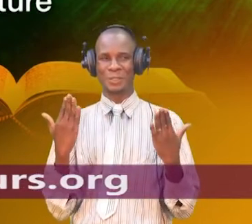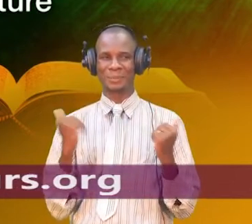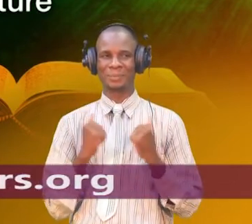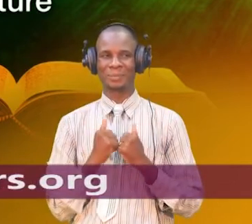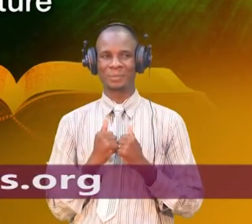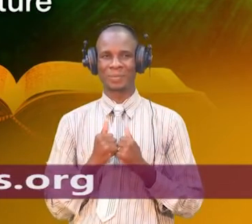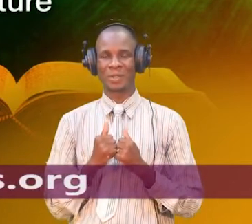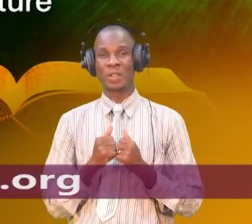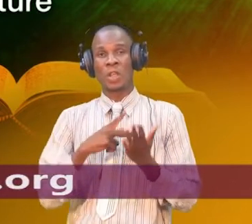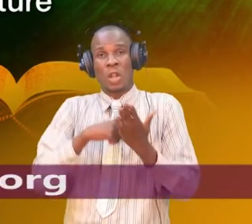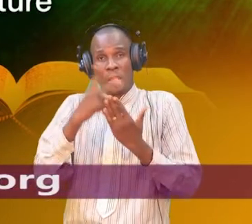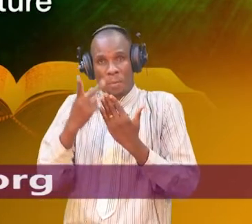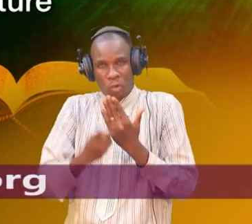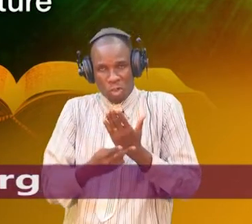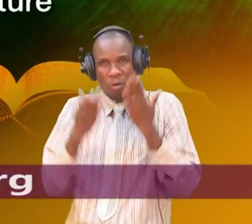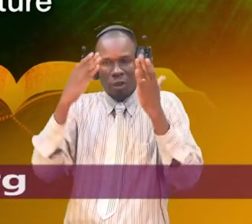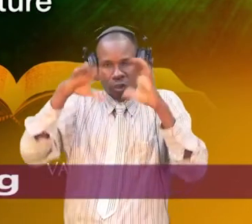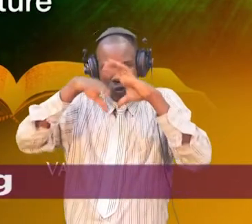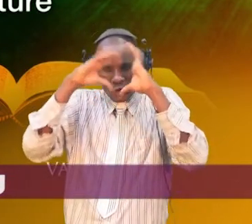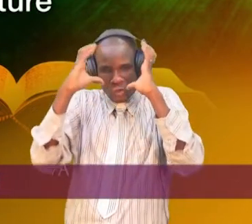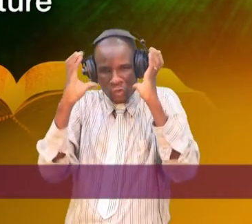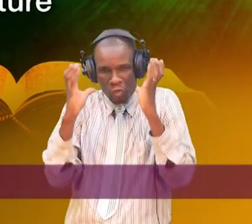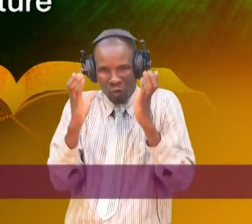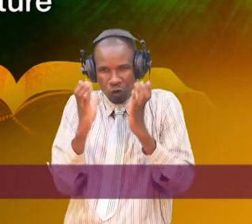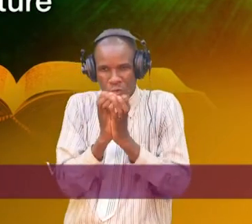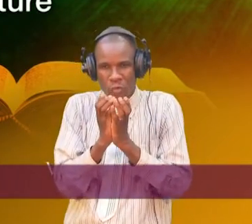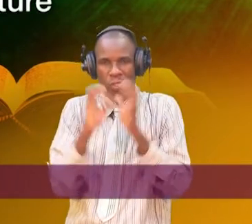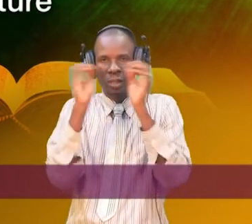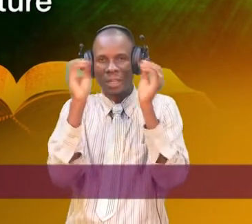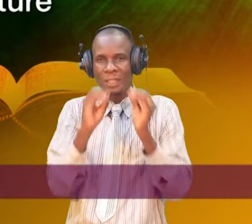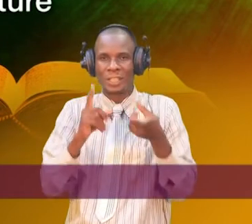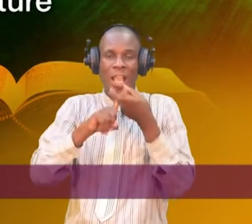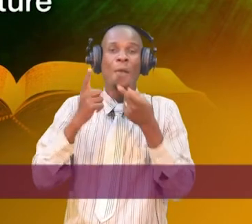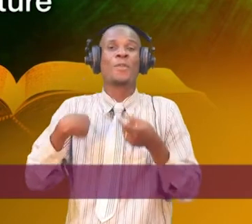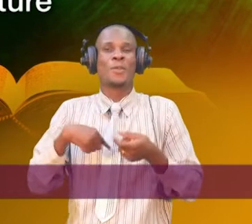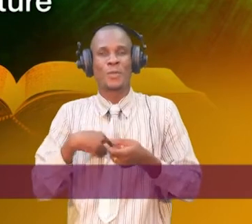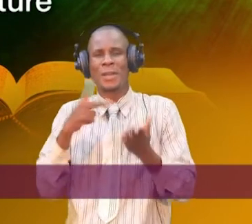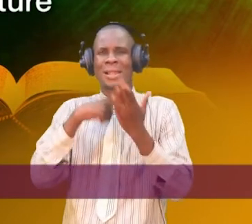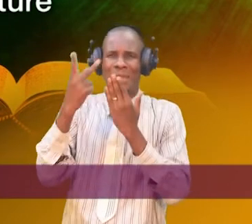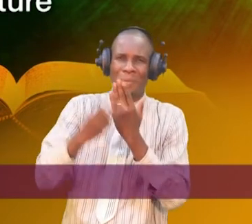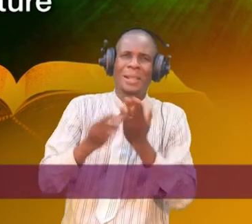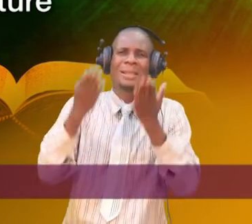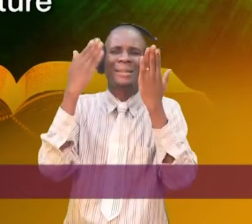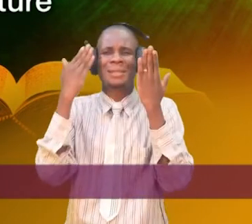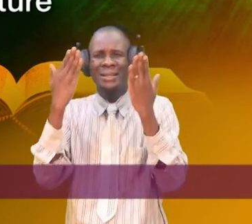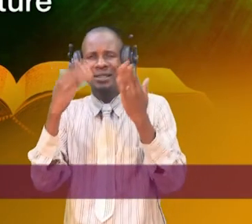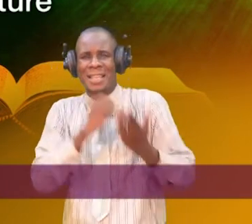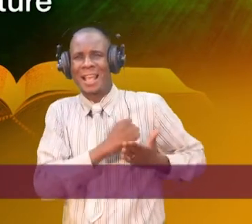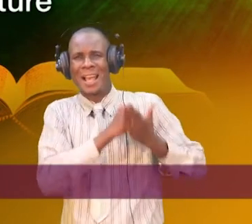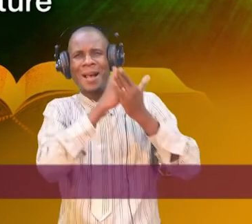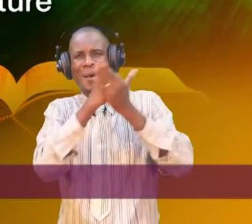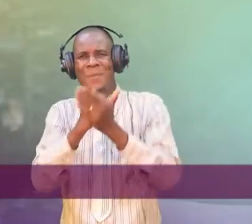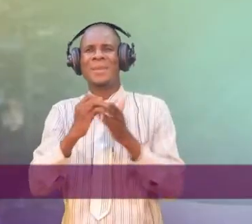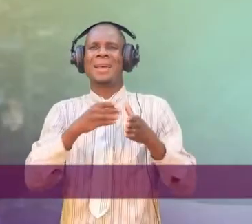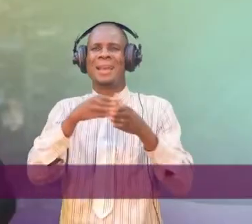ya liwa mpe ya kopola bango bakoyeba na kozwa sikao elikya tango bana nzambe